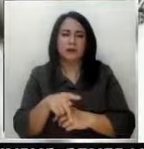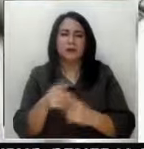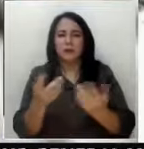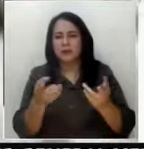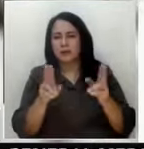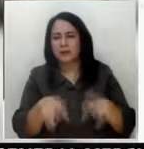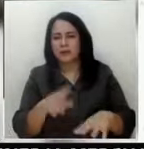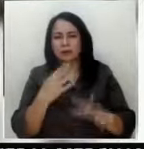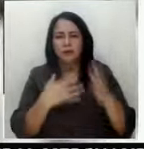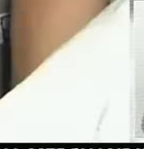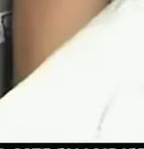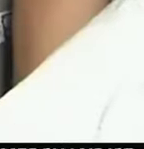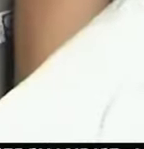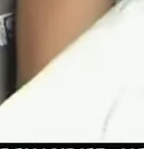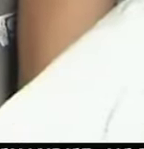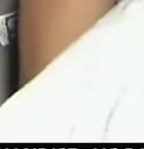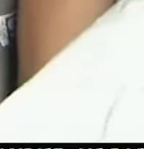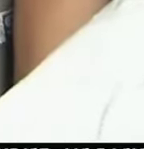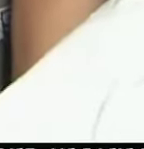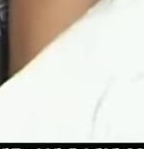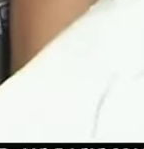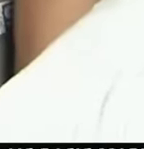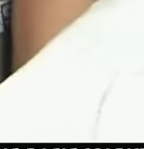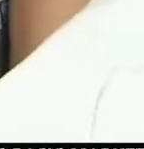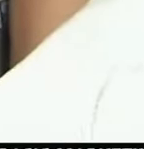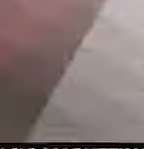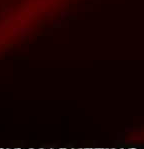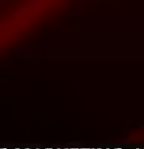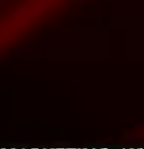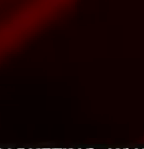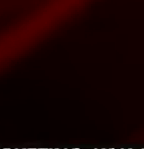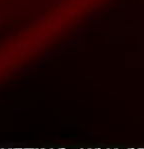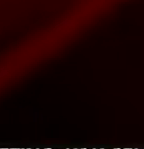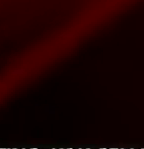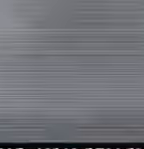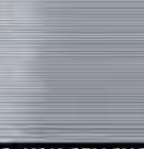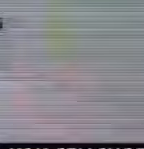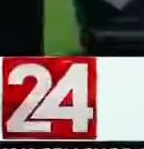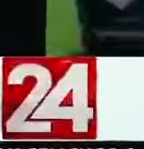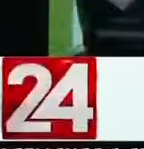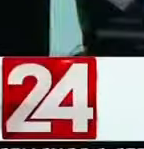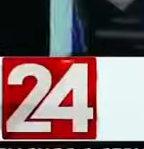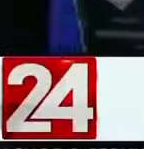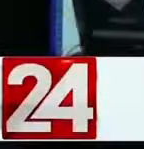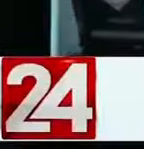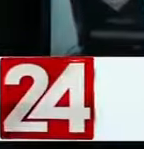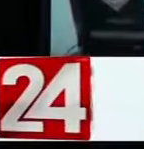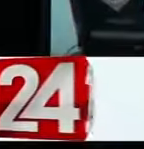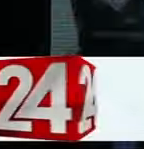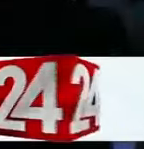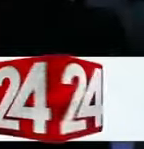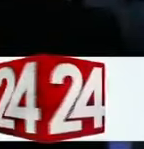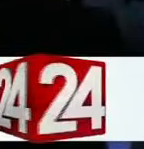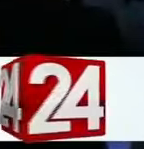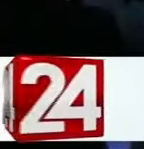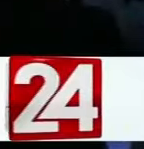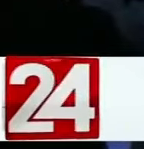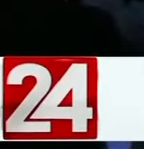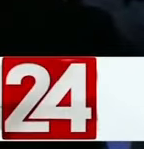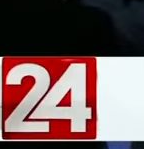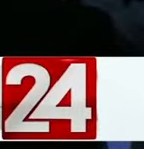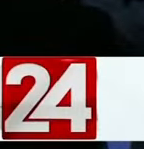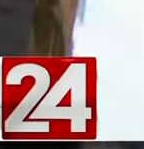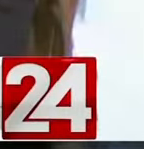Integrated News, Bam Alegre, nakatutok, 24 oras. Up next, ang Kapuso programs